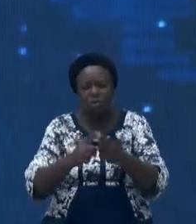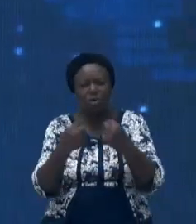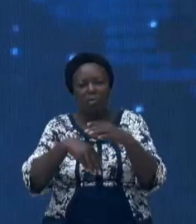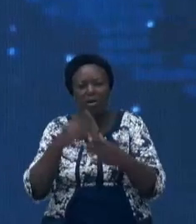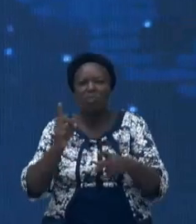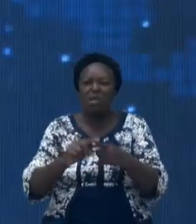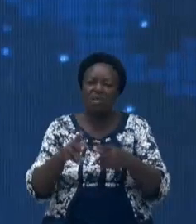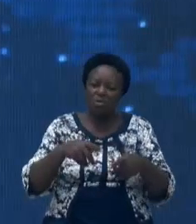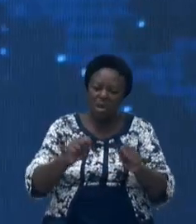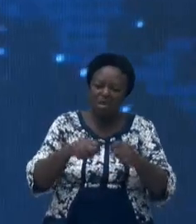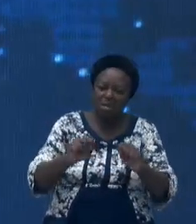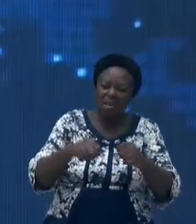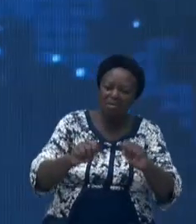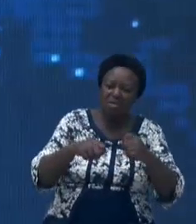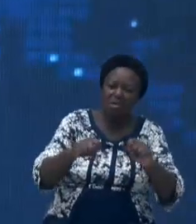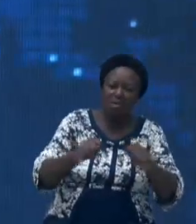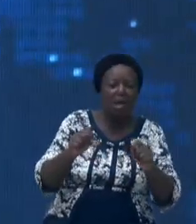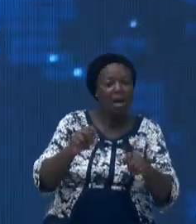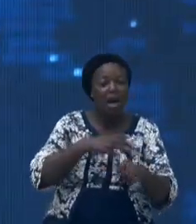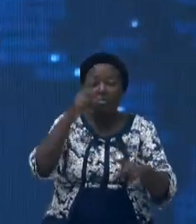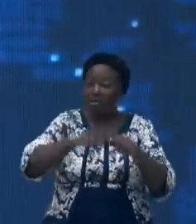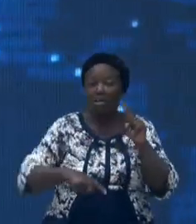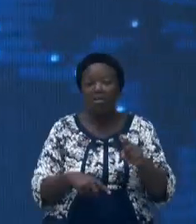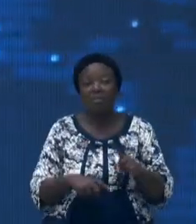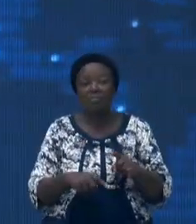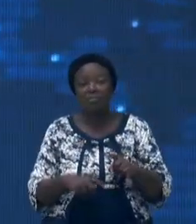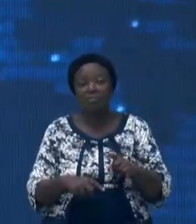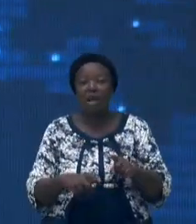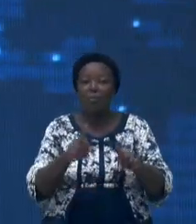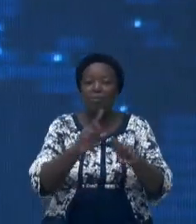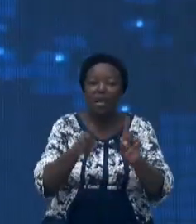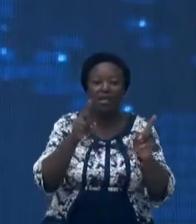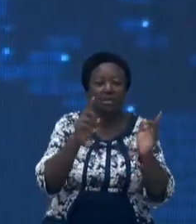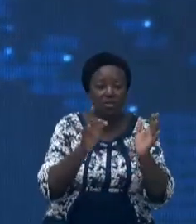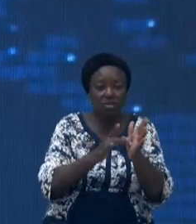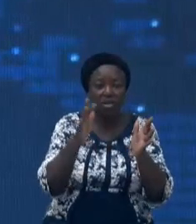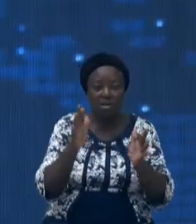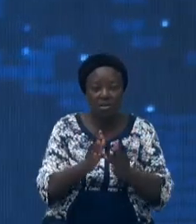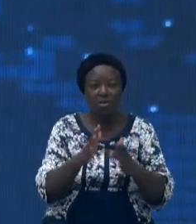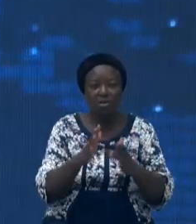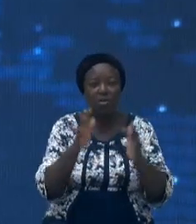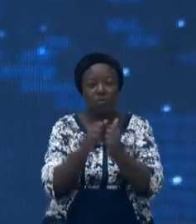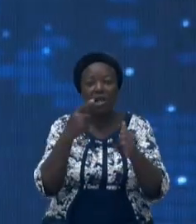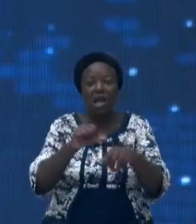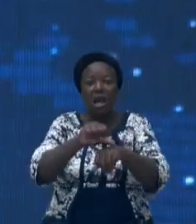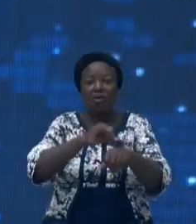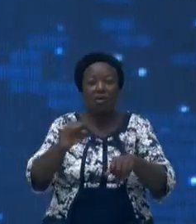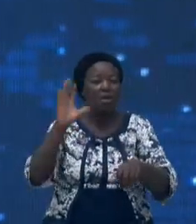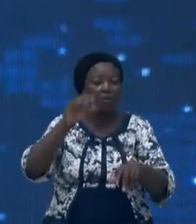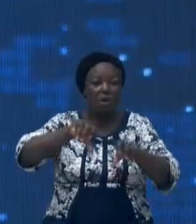et devaient tomber là bas et tu essaies de sortir sur sept g7 usa mais tu n'arrives pas